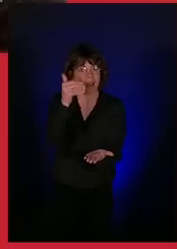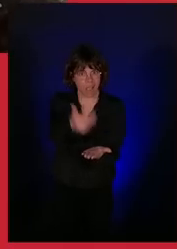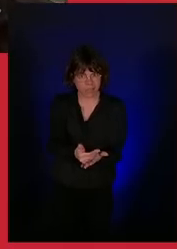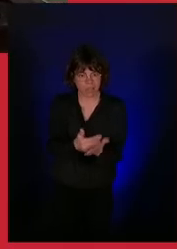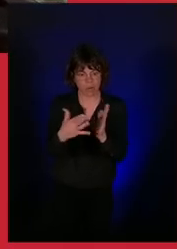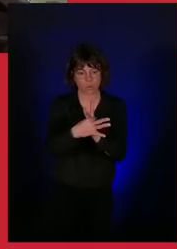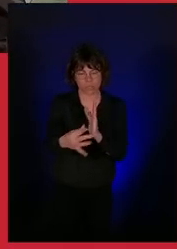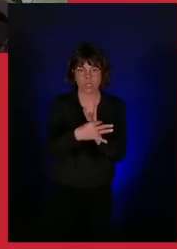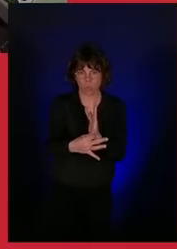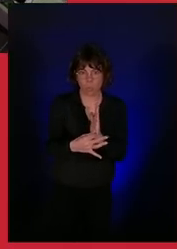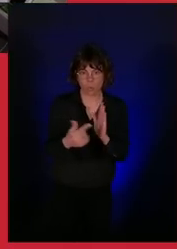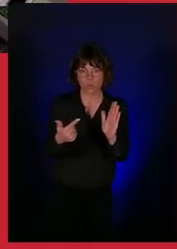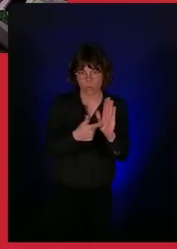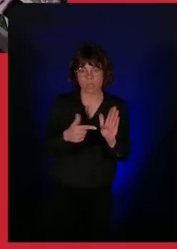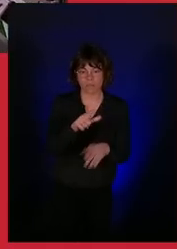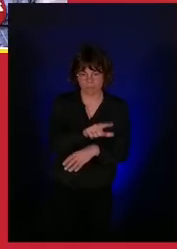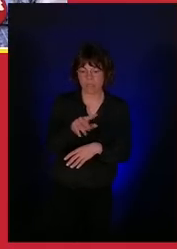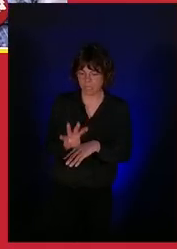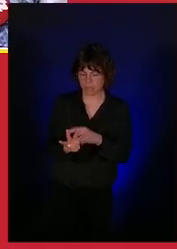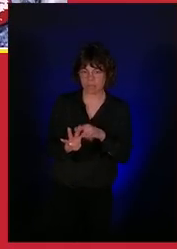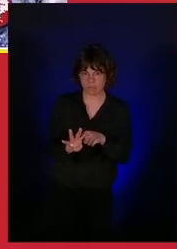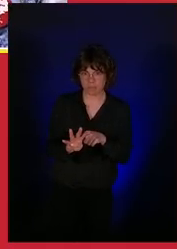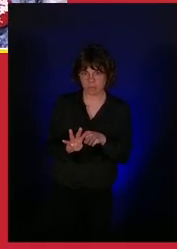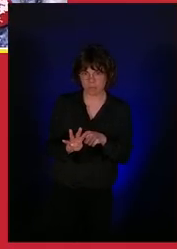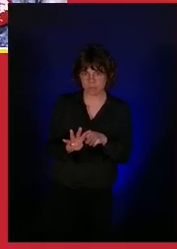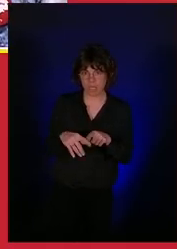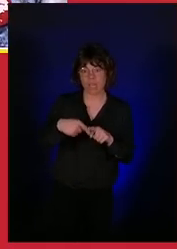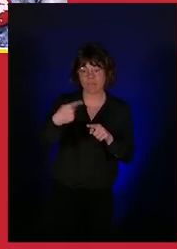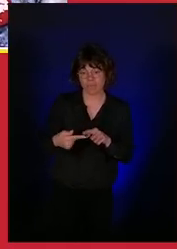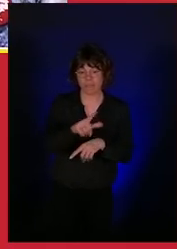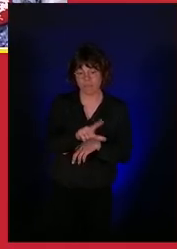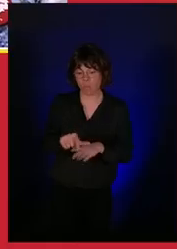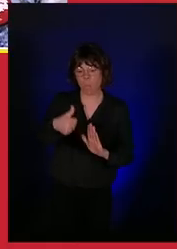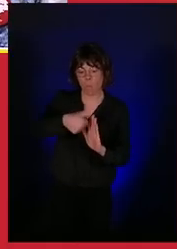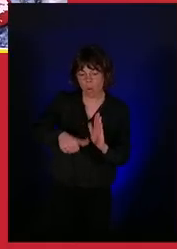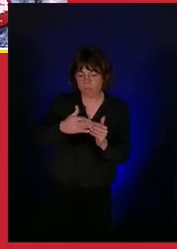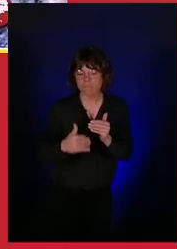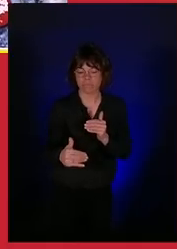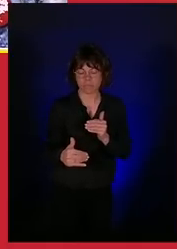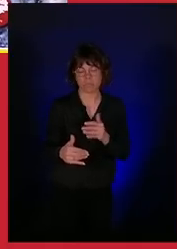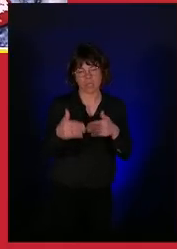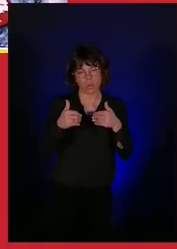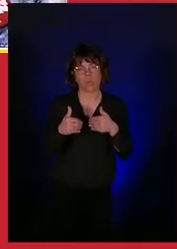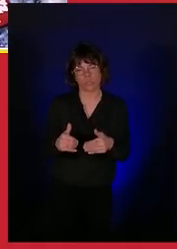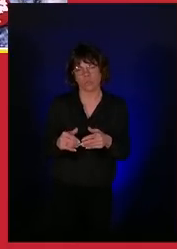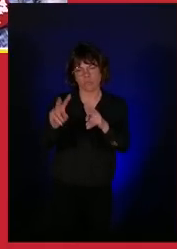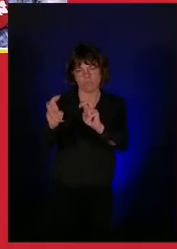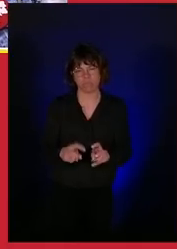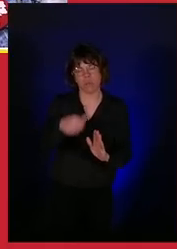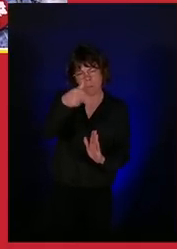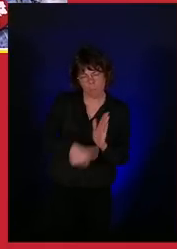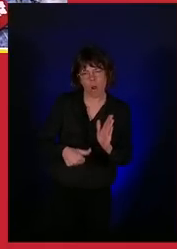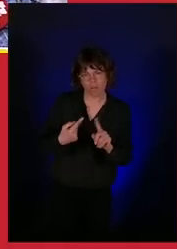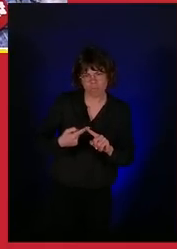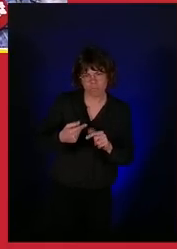des cotisations 2024 à 22 mois et poursuivre la réduction des mois d'exercice des